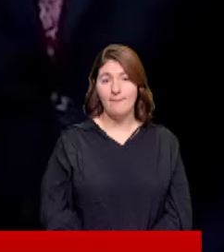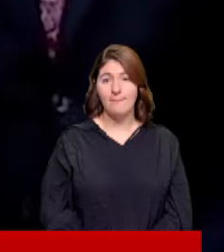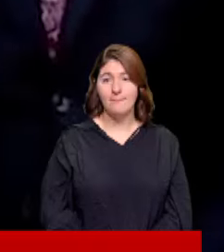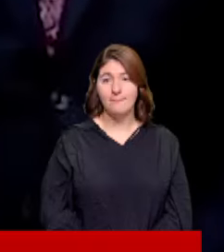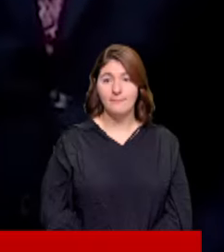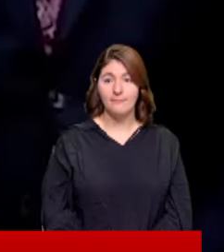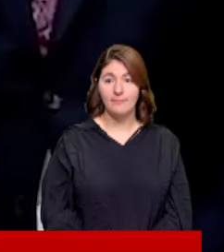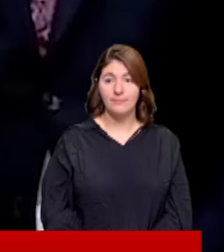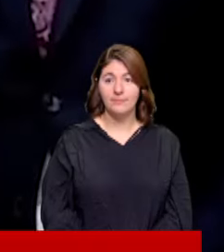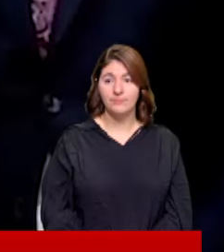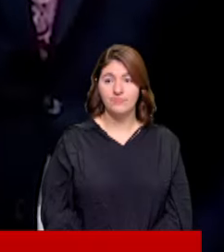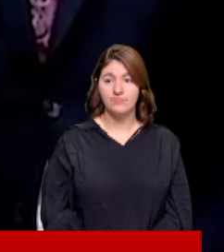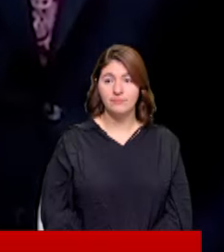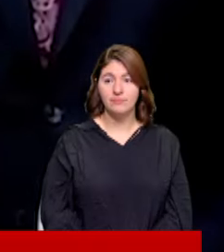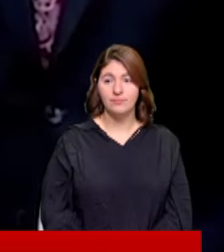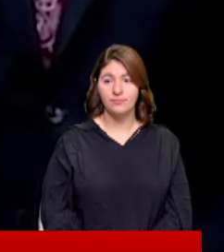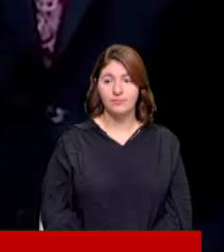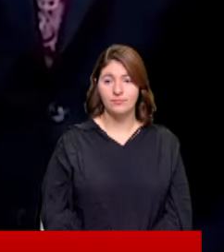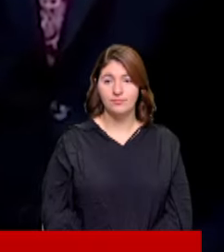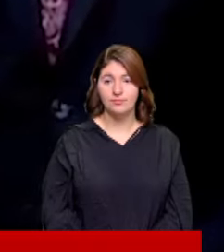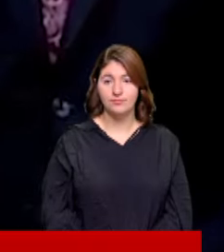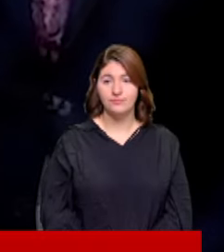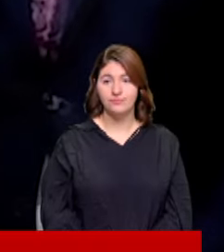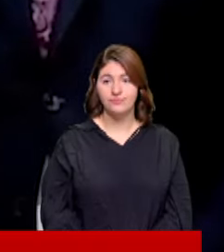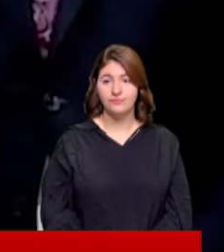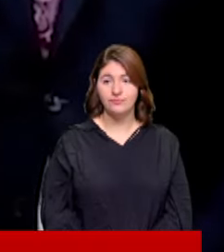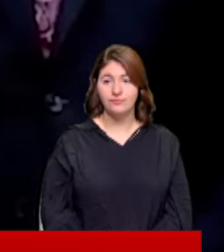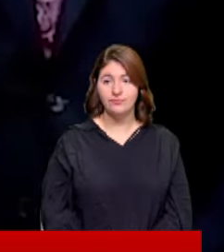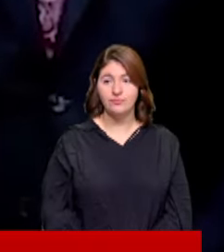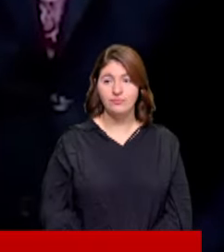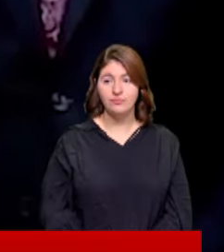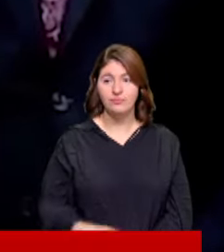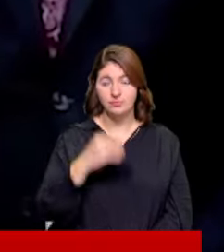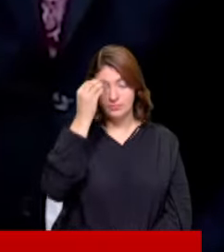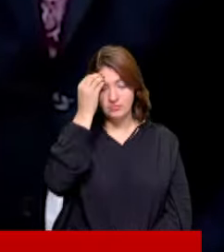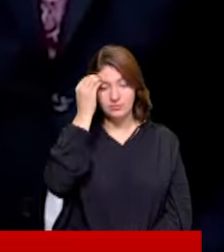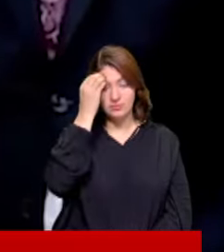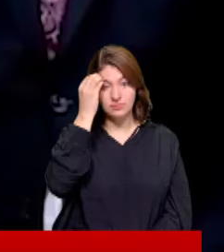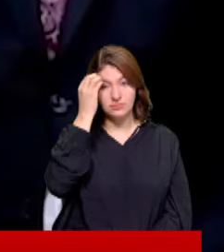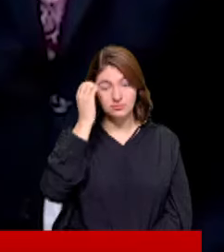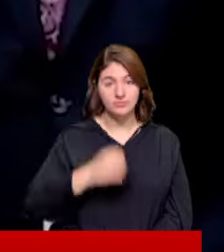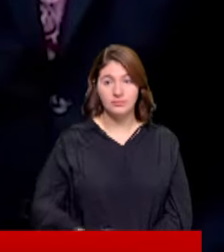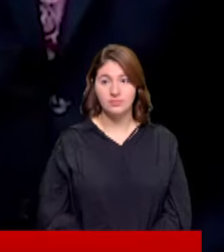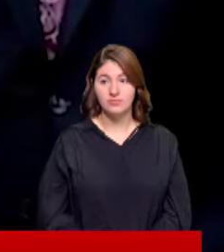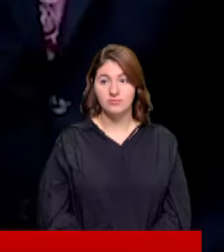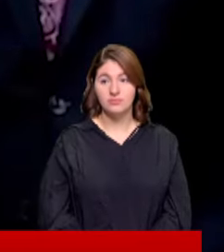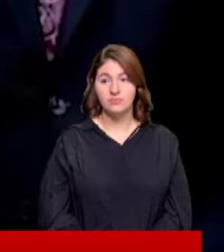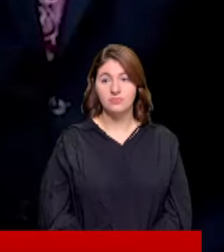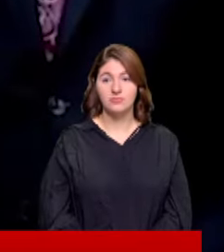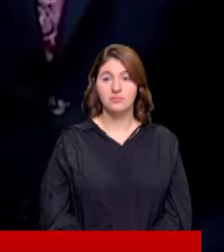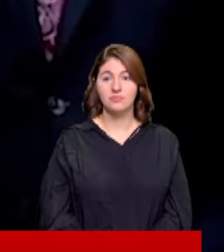çiftçiden 400 küsur bin çiftçiye düşmüşüz. Bu memleketin %60'a yakın